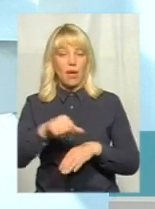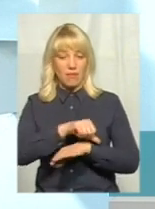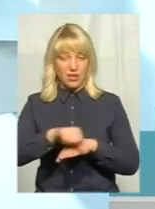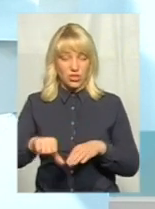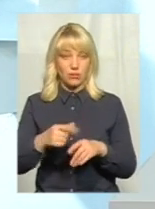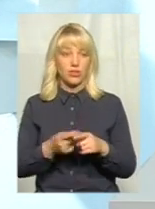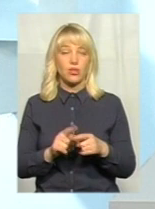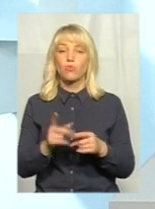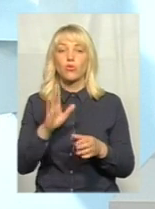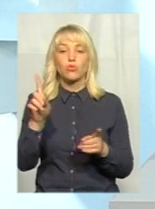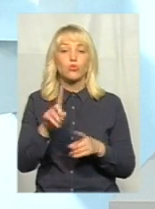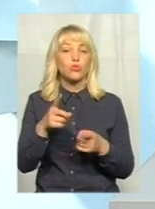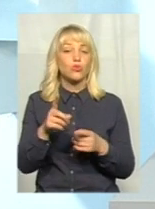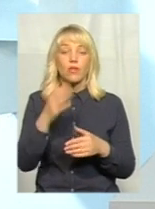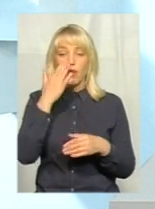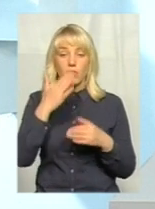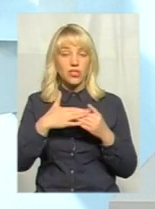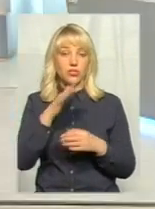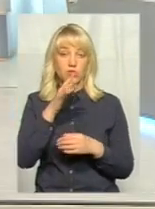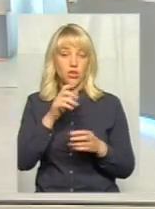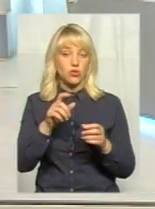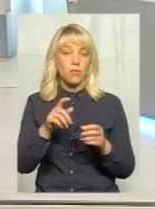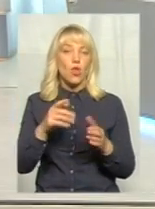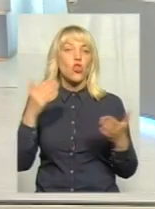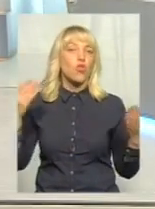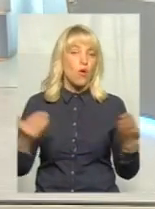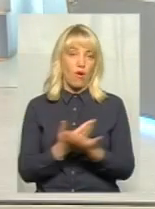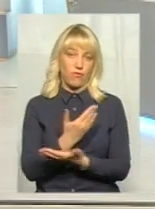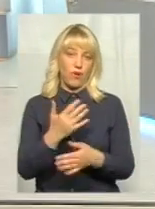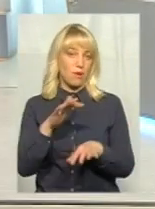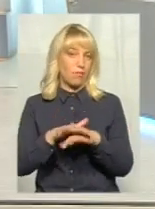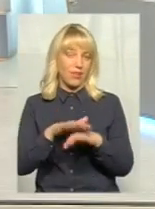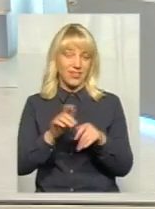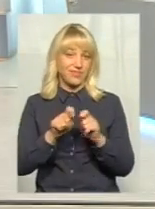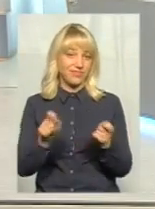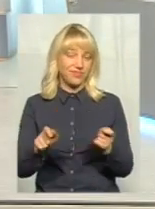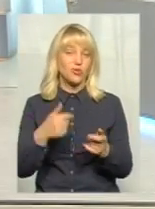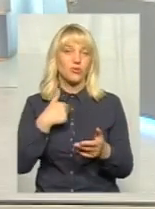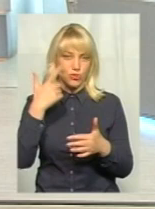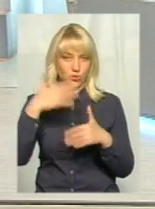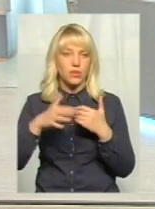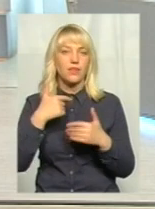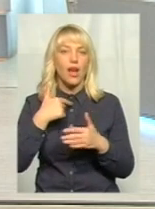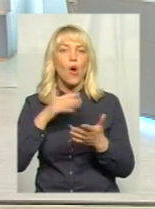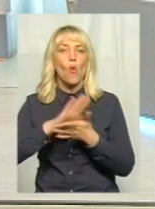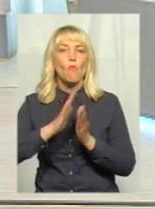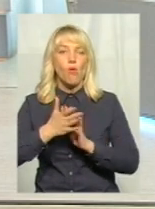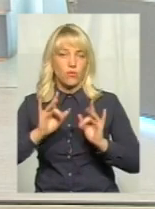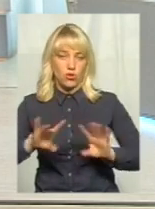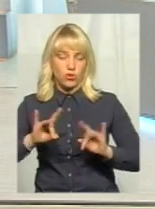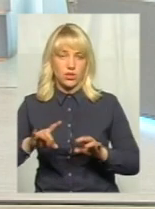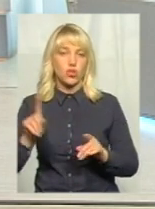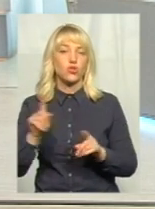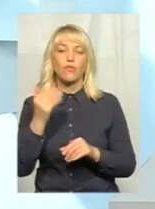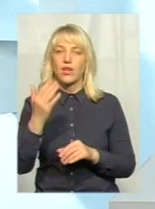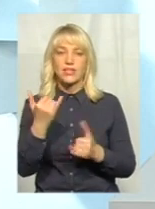що в найближчий час відкриється новий банк, ну, я умовно, розумієте, що відкриється новий банк і вас туди візьмуть на роботу,